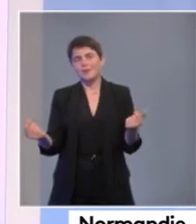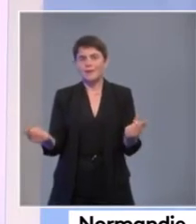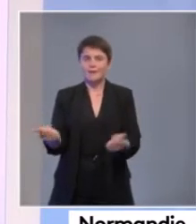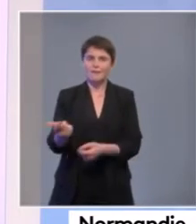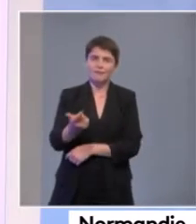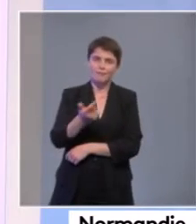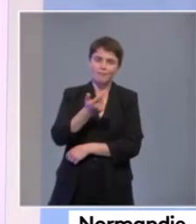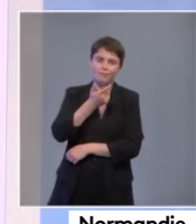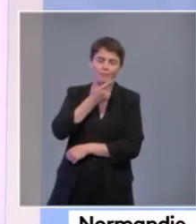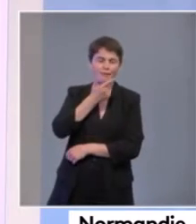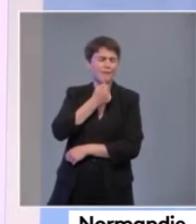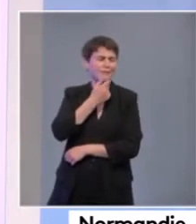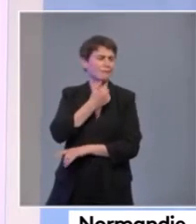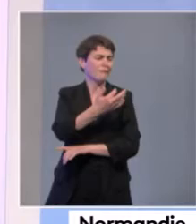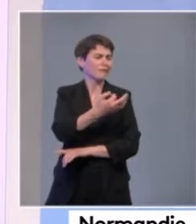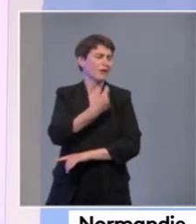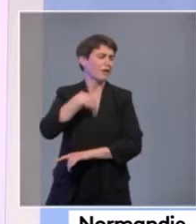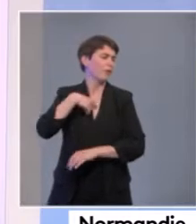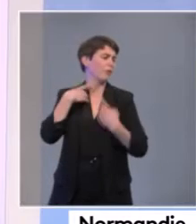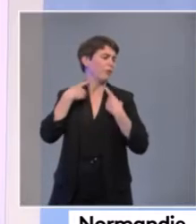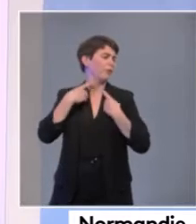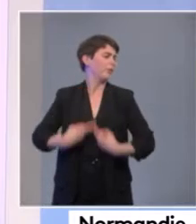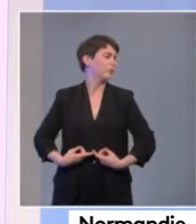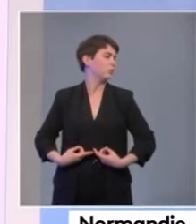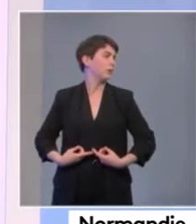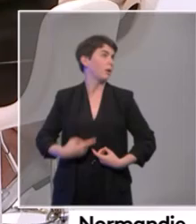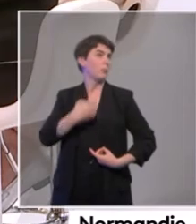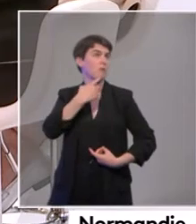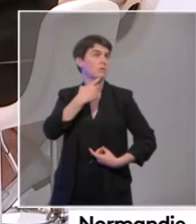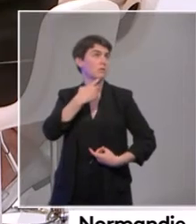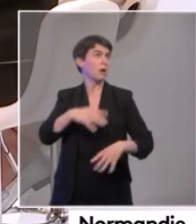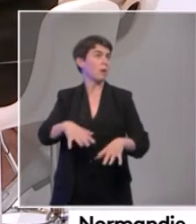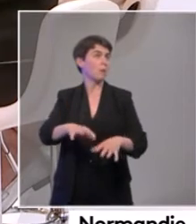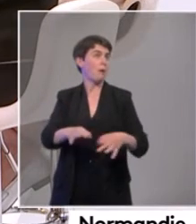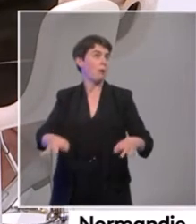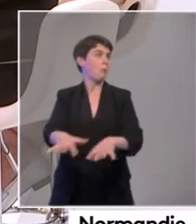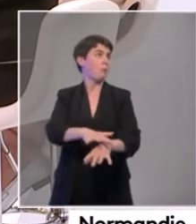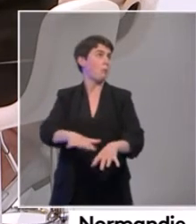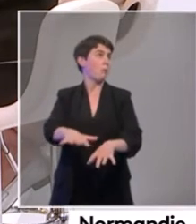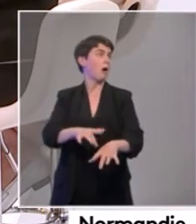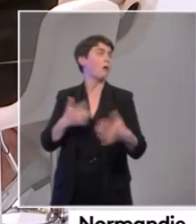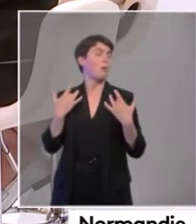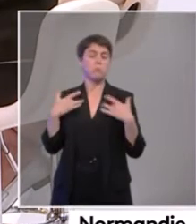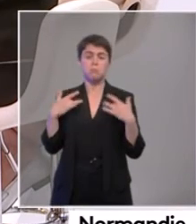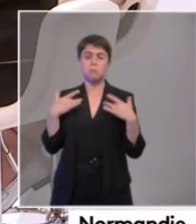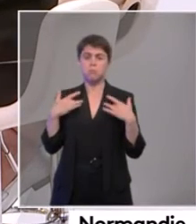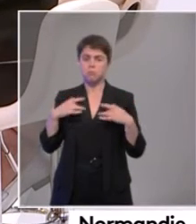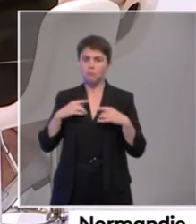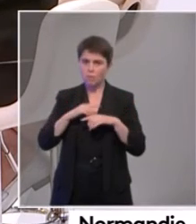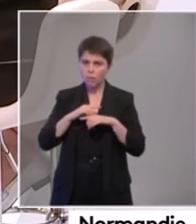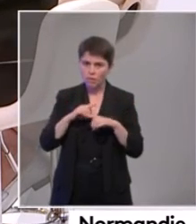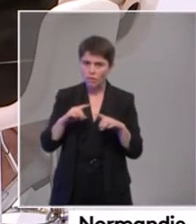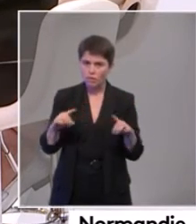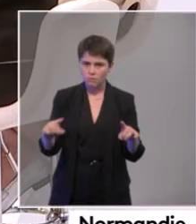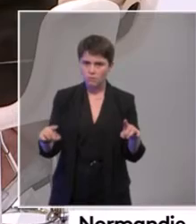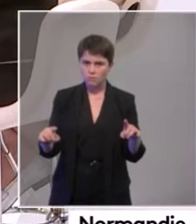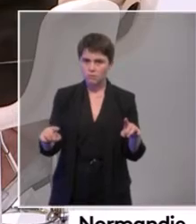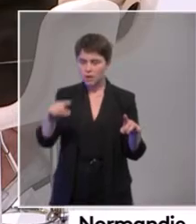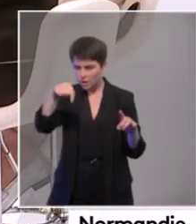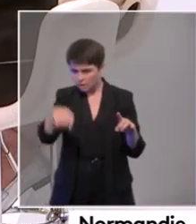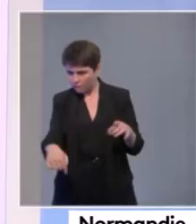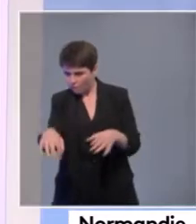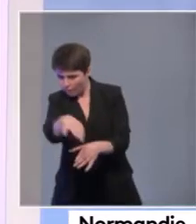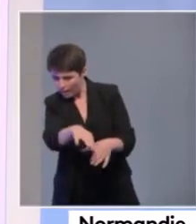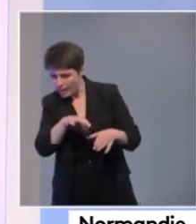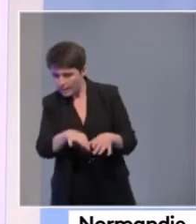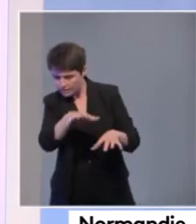on est député, en gros, on n'a pas à s'occuper de certains problèmes du terrain. Quand on est député, on doit être à l'écoute des élus de terrain, ça c'est sûr. En